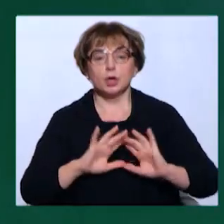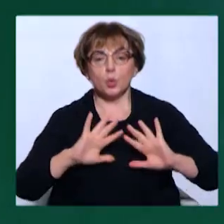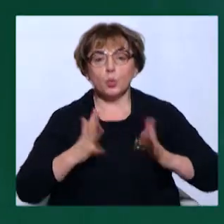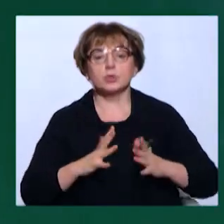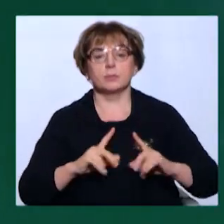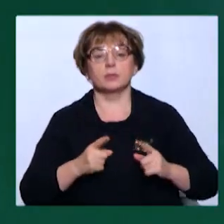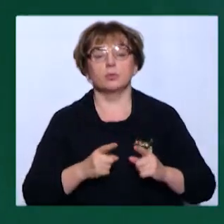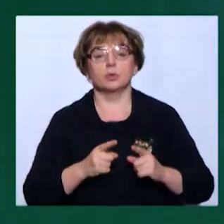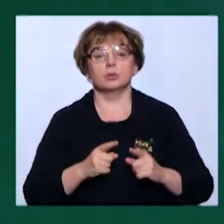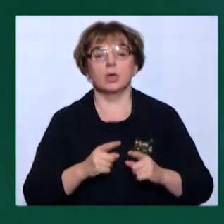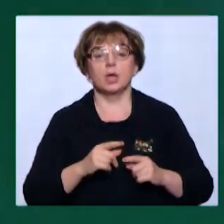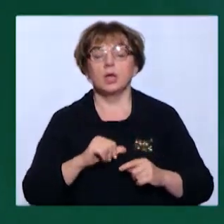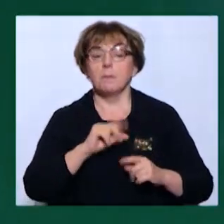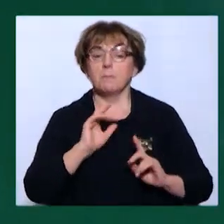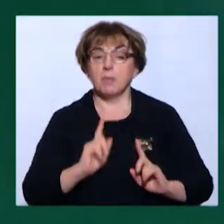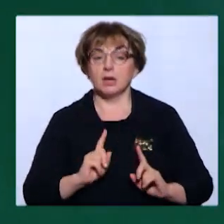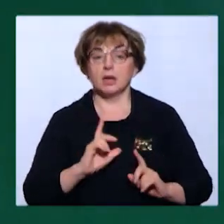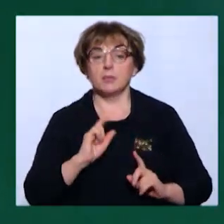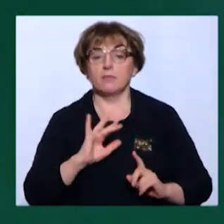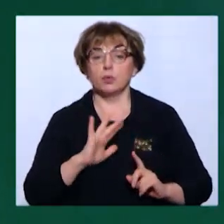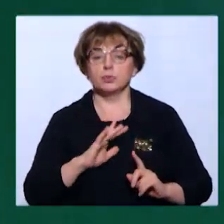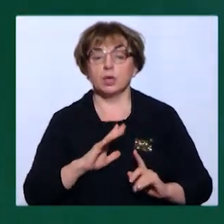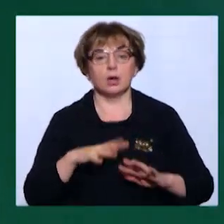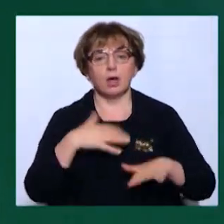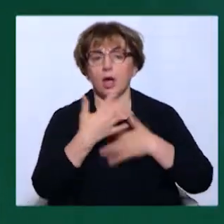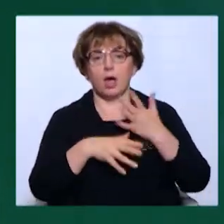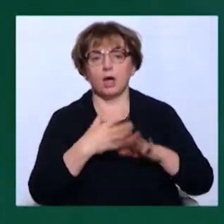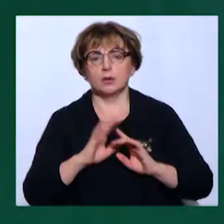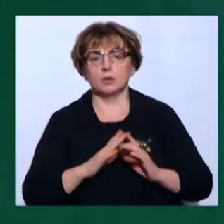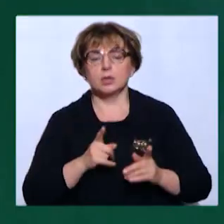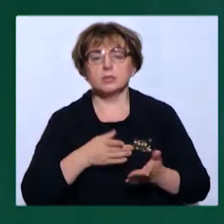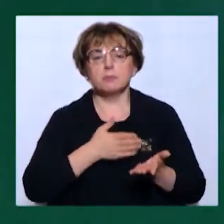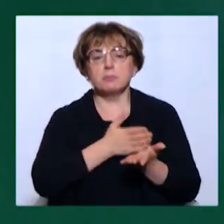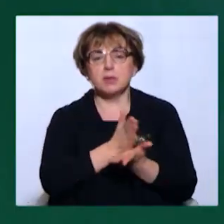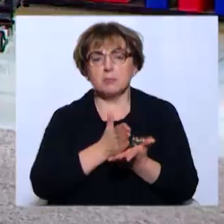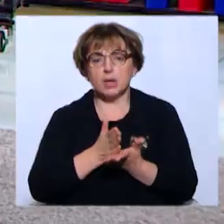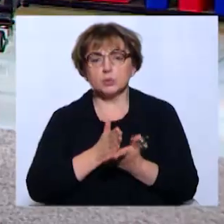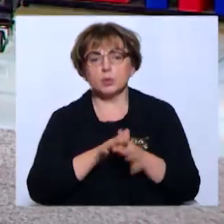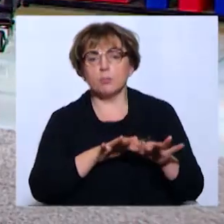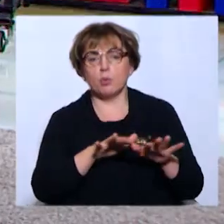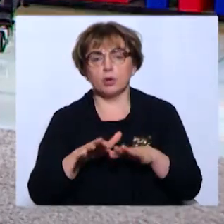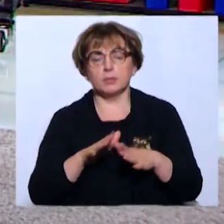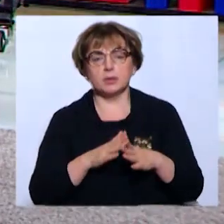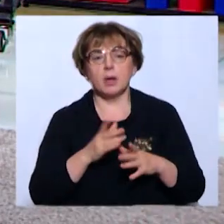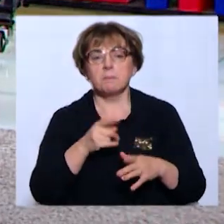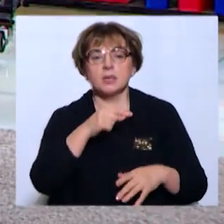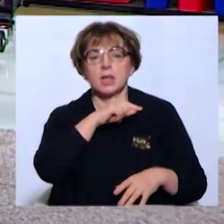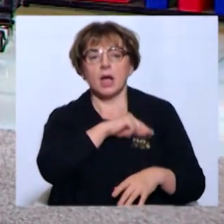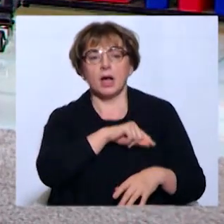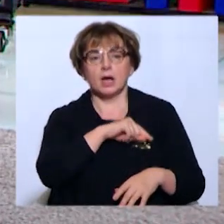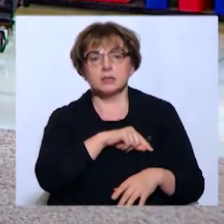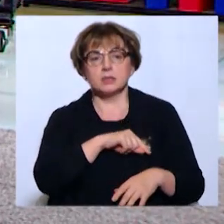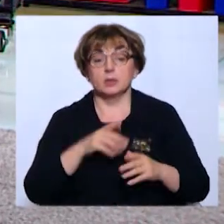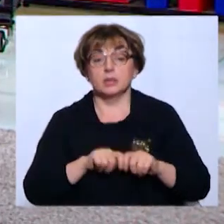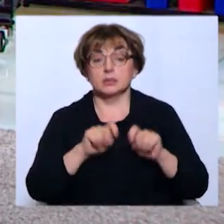სპონტანურია, მაგრამ ევოლუცია არ არის ქაოტური, იგი მიმართული პროცესია. მას ახასიათებს სახეობათა